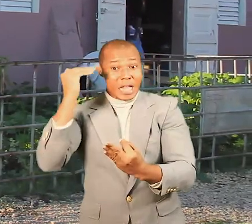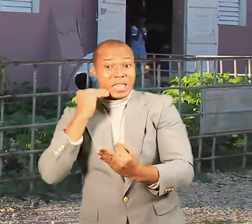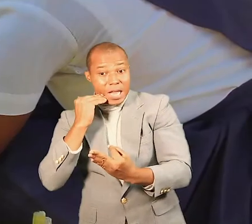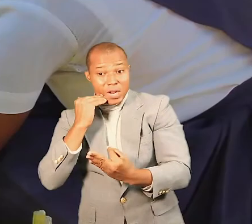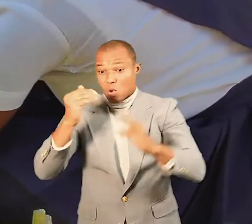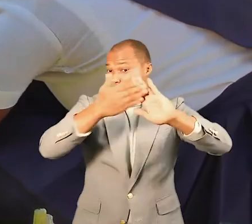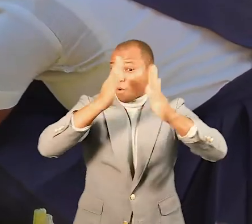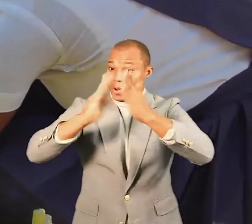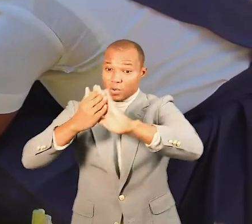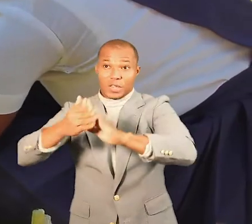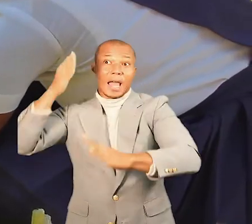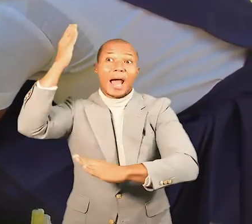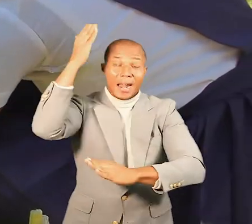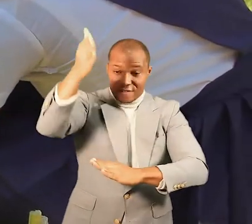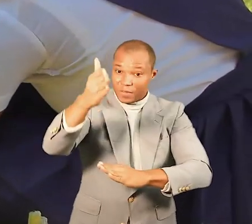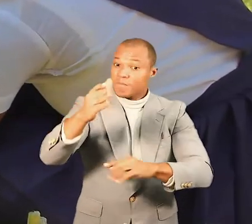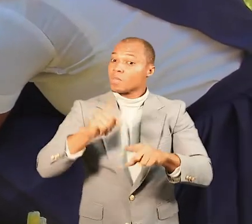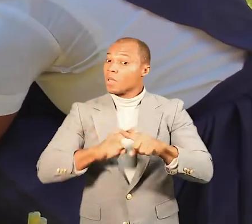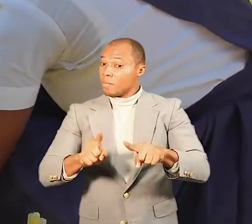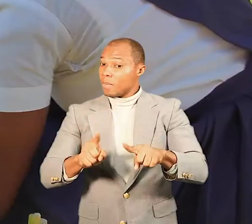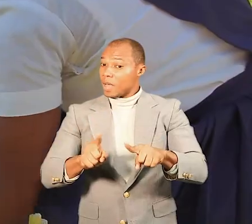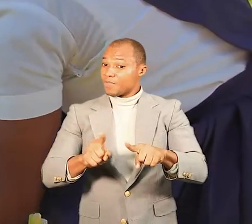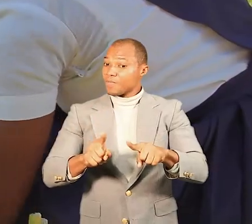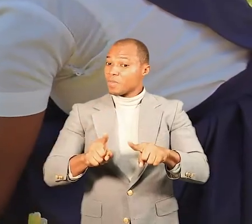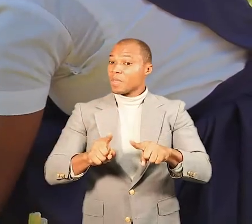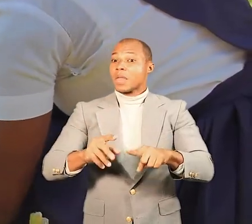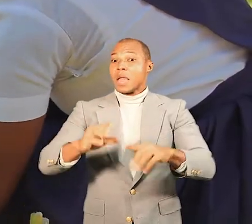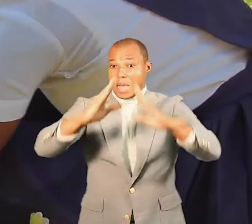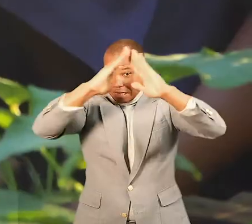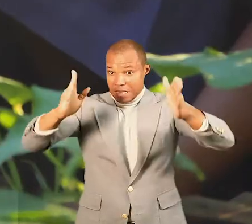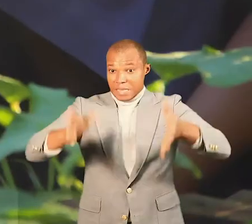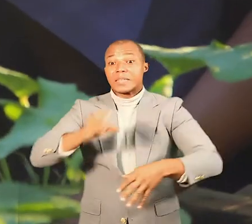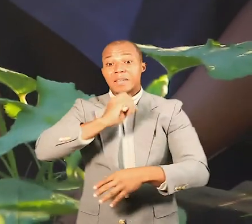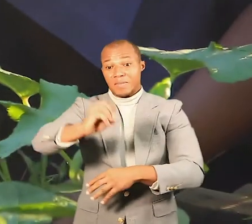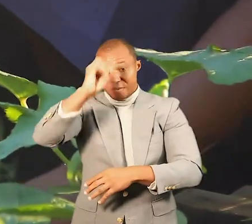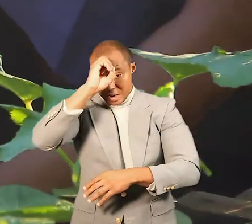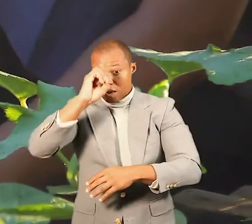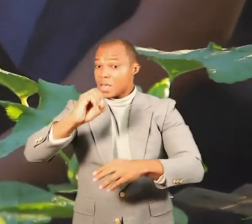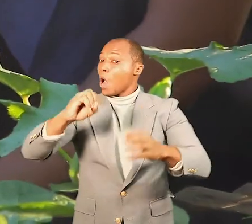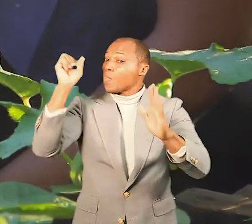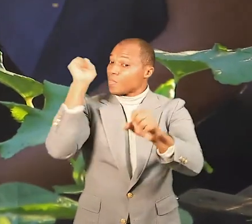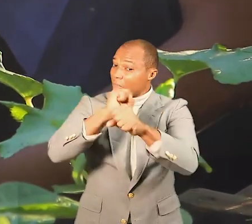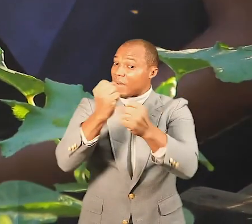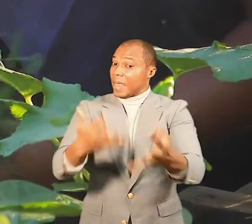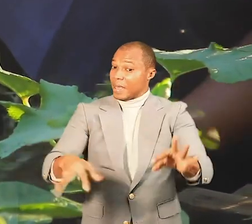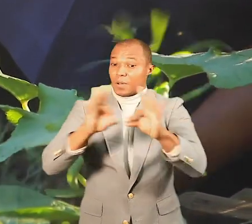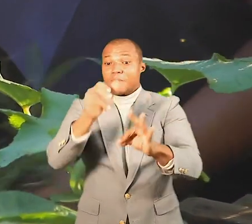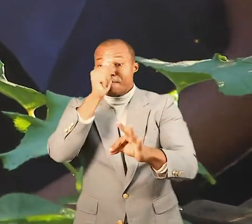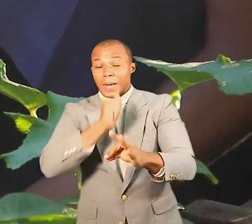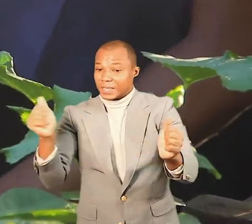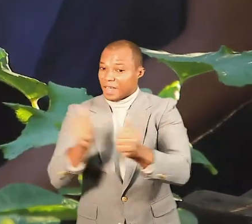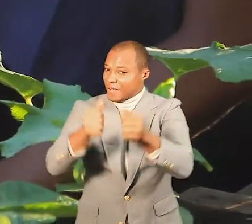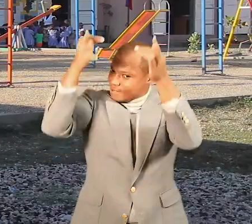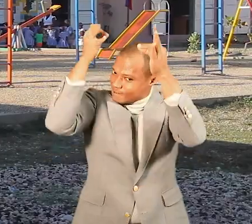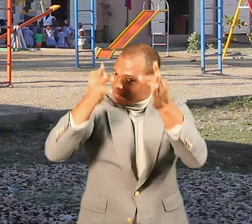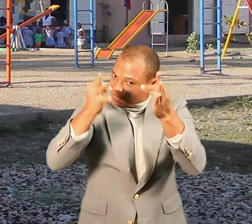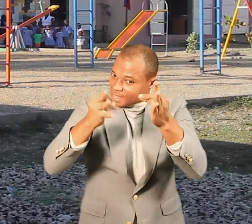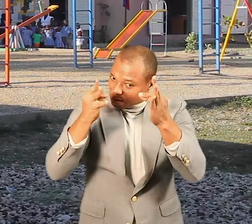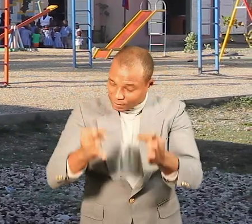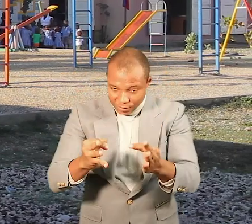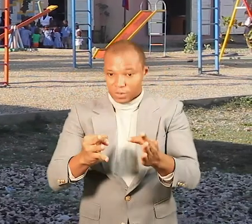et puis communauté a dans l'avenir. Mais pour ça fait, opérateur Santio gagne un rôle important pour yo jouer. Patience